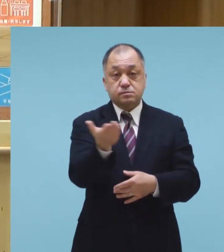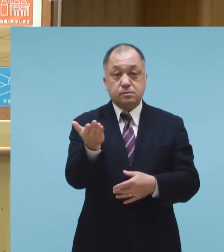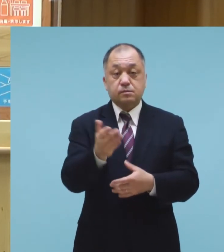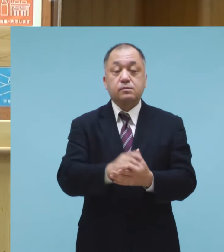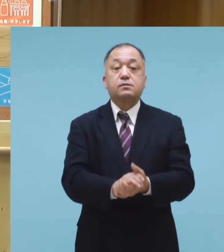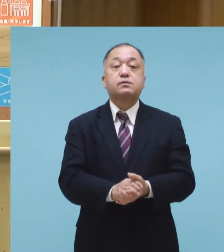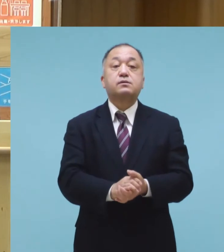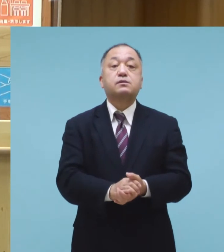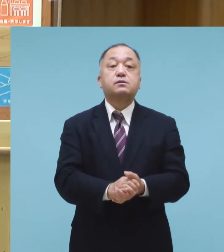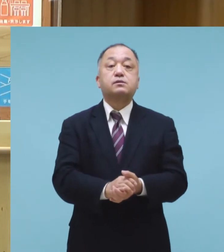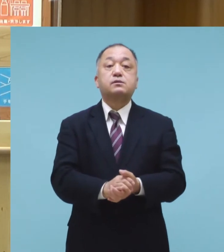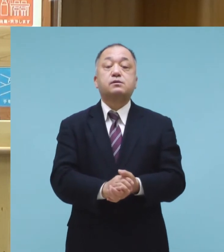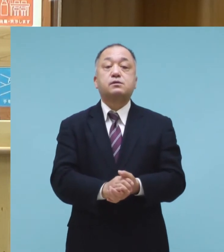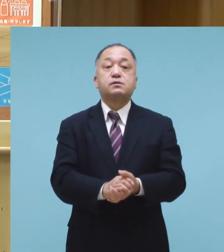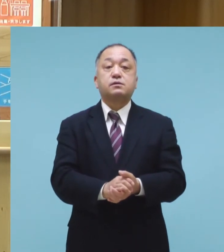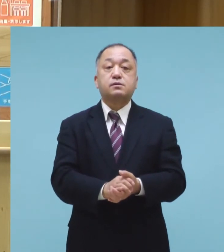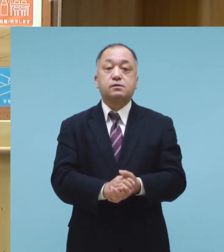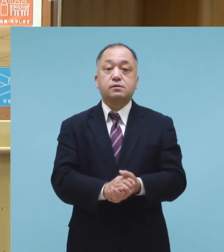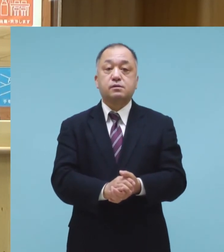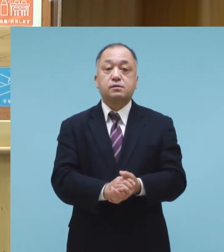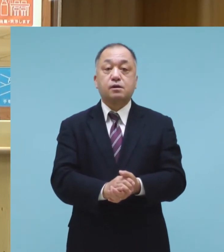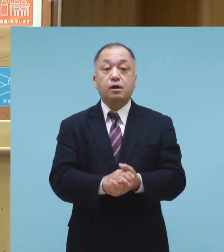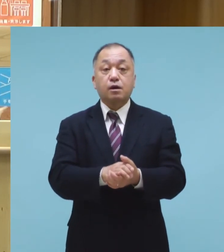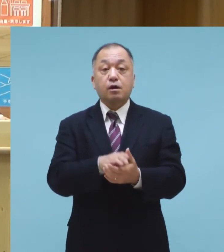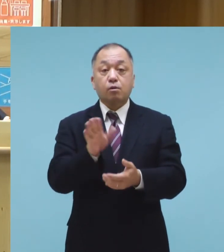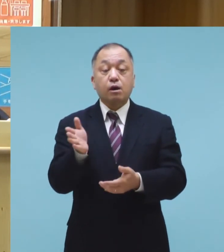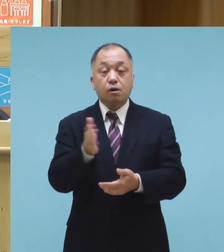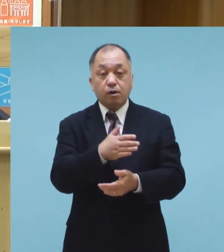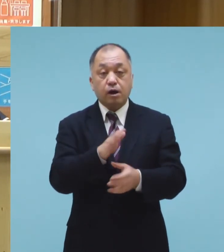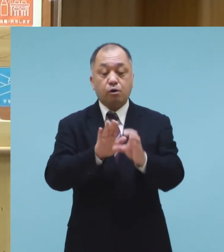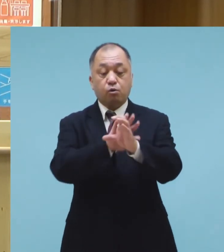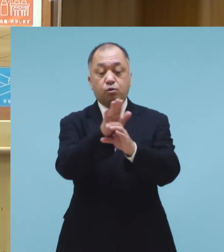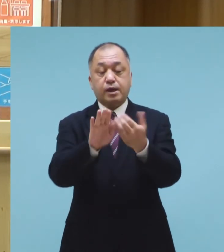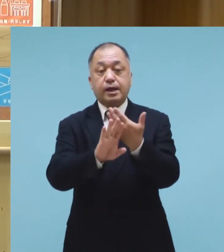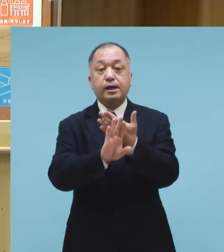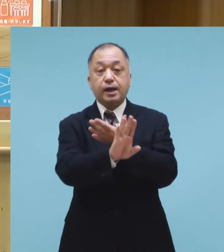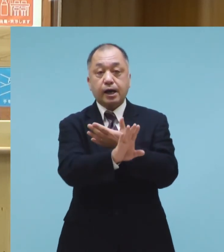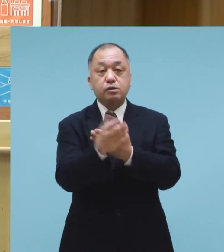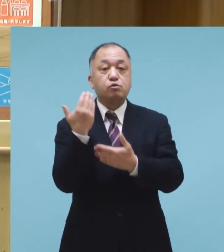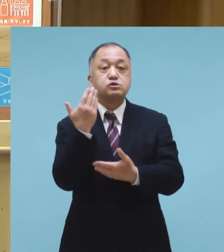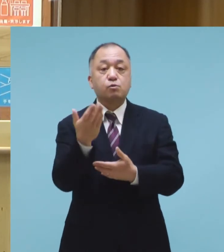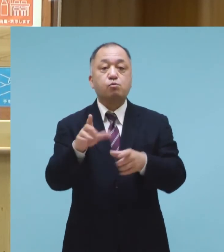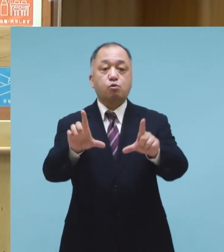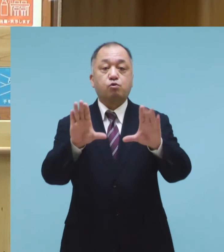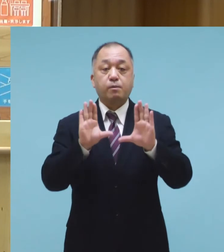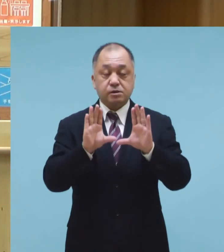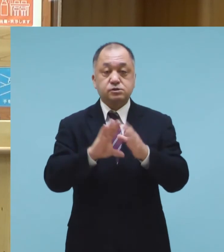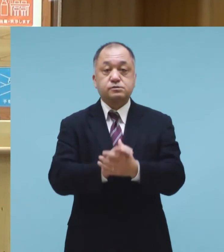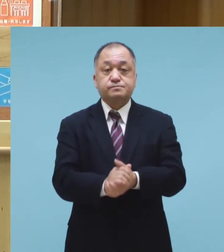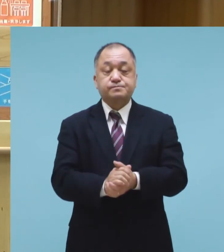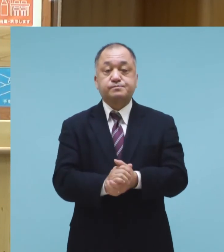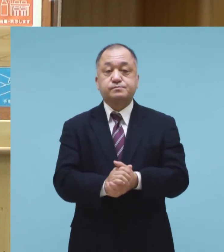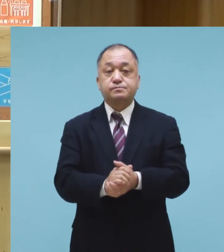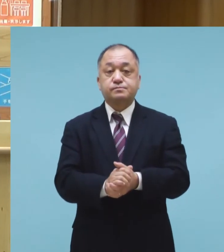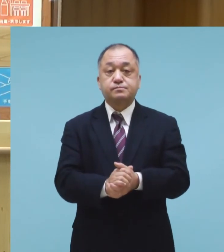以上でしょうか。それではここからは、その他の話題もご質問も受けをいたします。